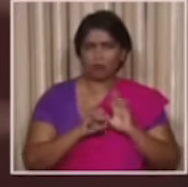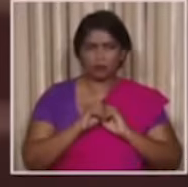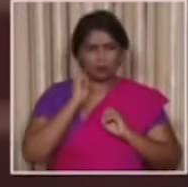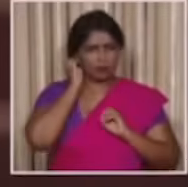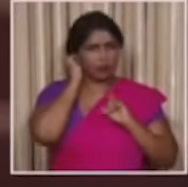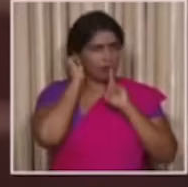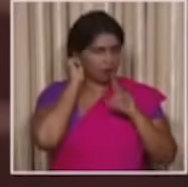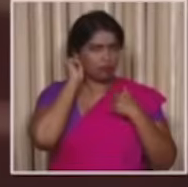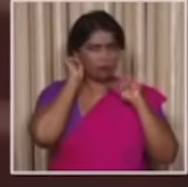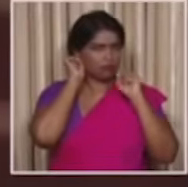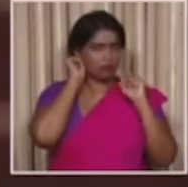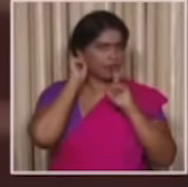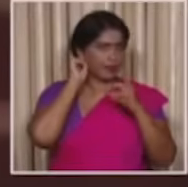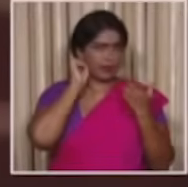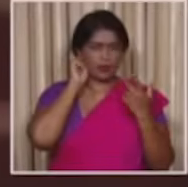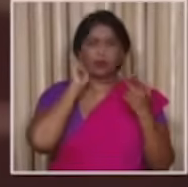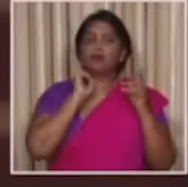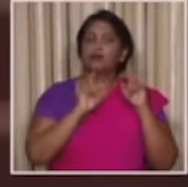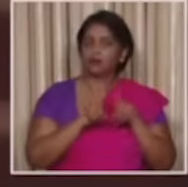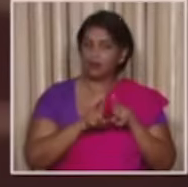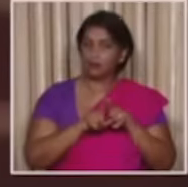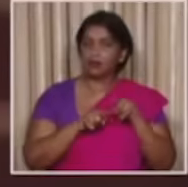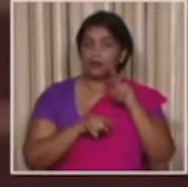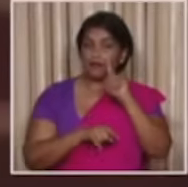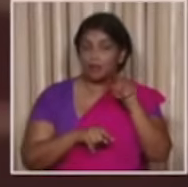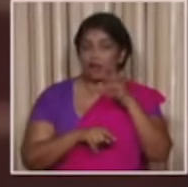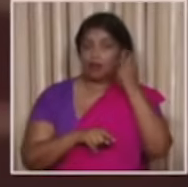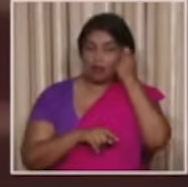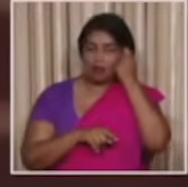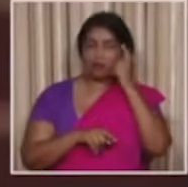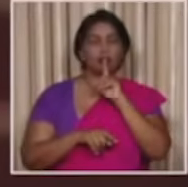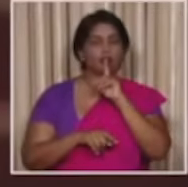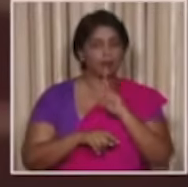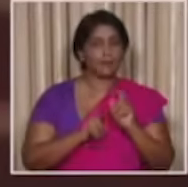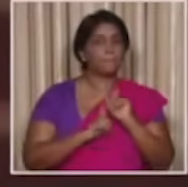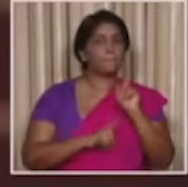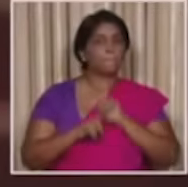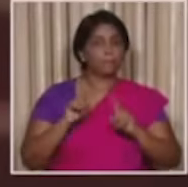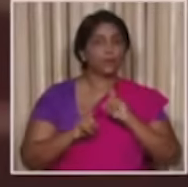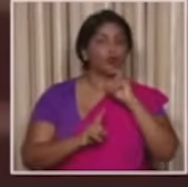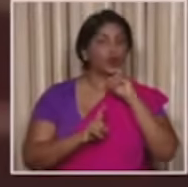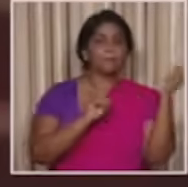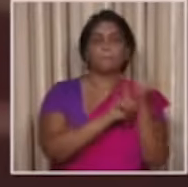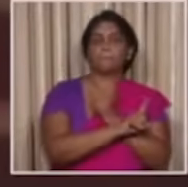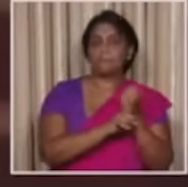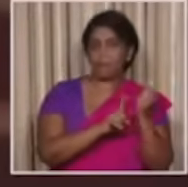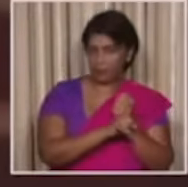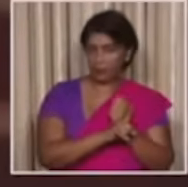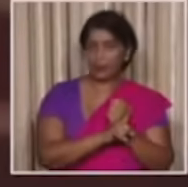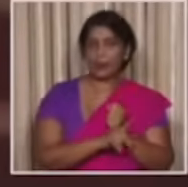වෙලා තියෙනවයි කියලා. තීන්දුව එහෙම දීලා නැහැ. ඒ නිසා මෙතන වැරදි මතයක් හදන්න හදනවා පාර්ලිමේන්තුව අධිකරණයට බලපෑම් කරනවා